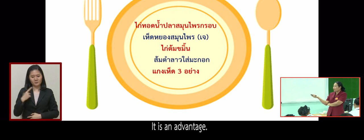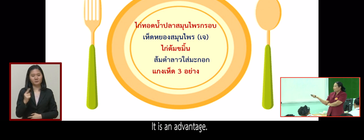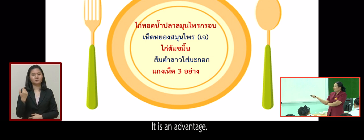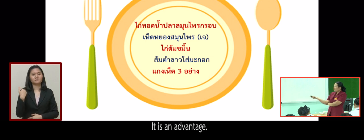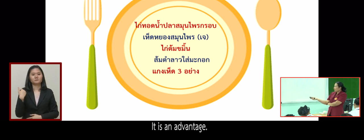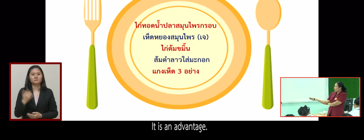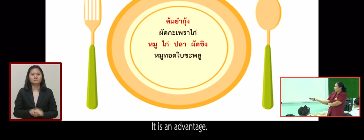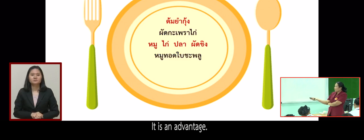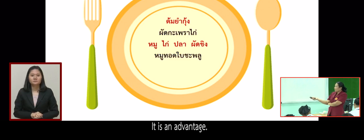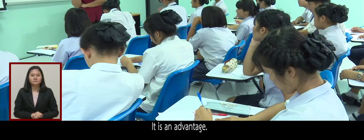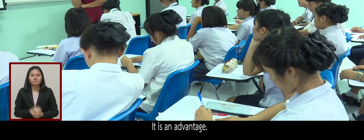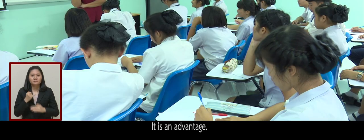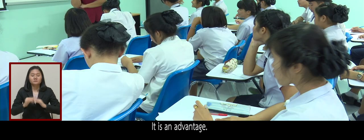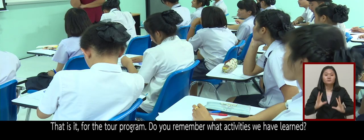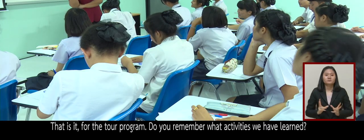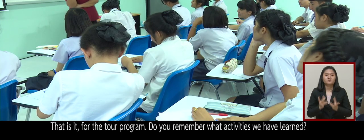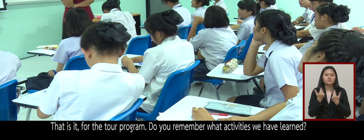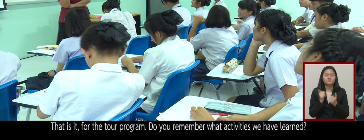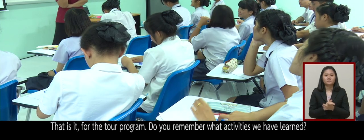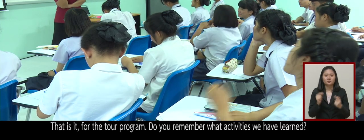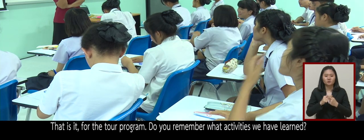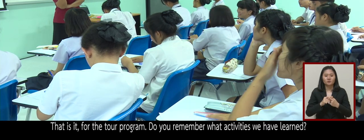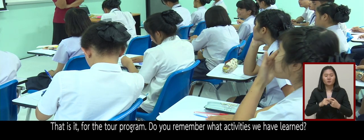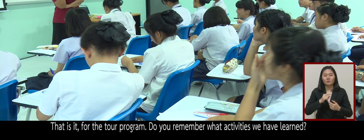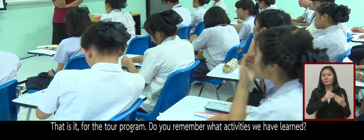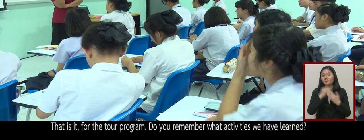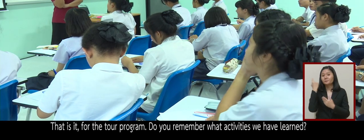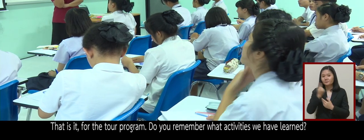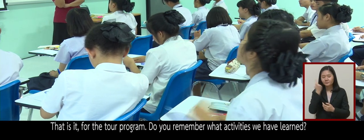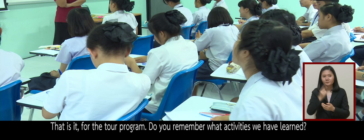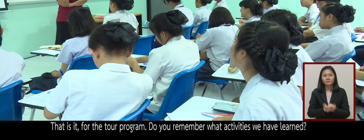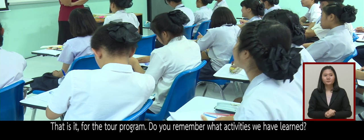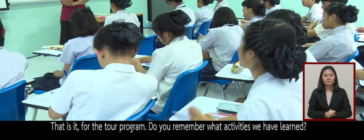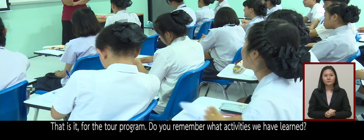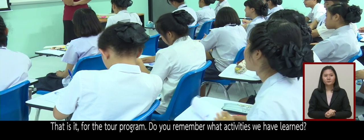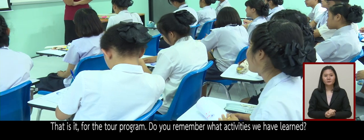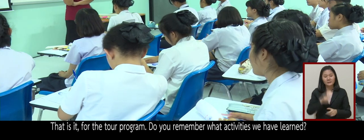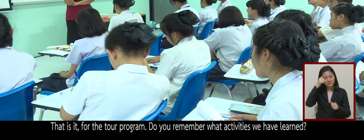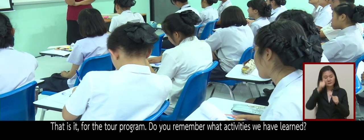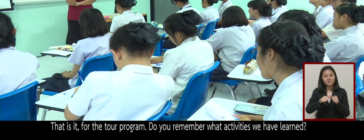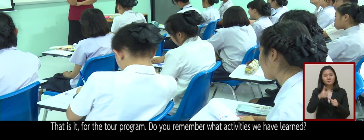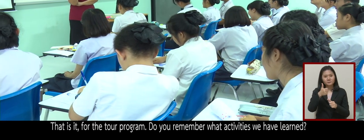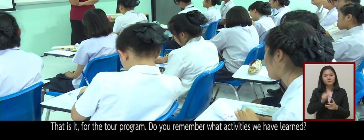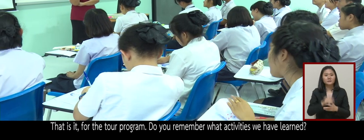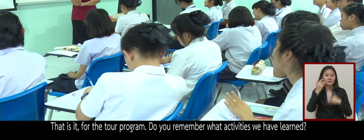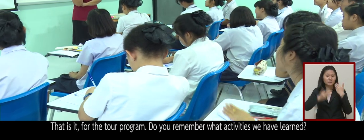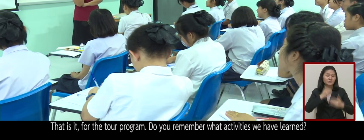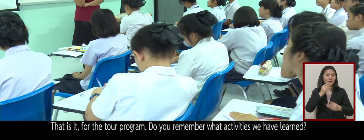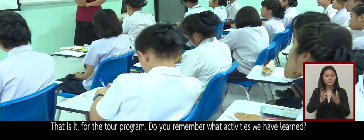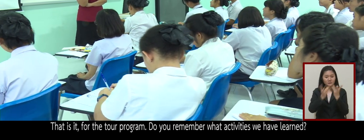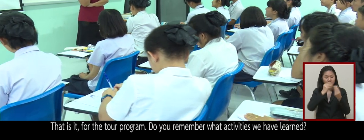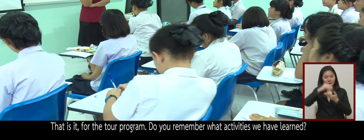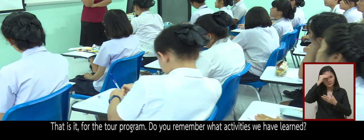นะคะจบแล้วในเรื่องของโปรแกรมนำเที่ยวจำได้ไหมคะกิจกรรมที่เ